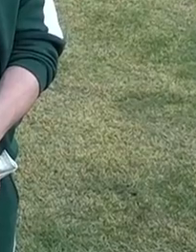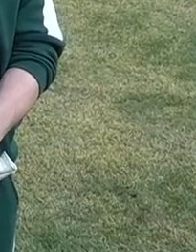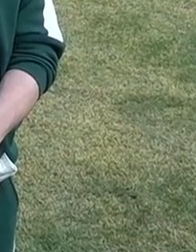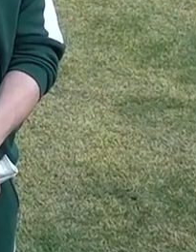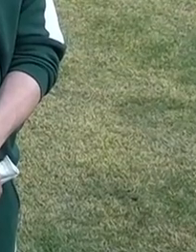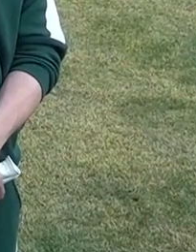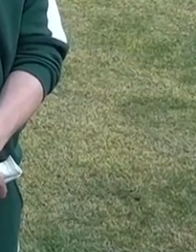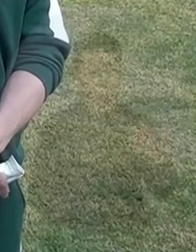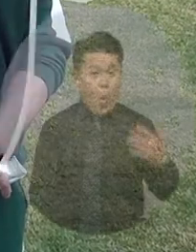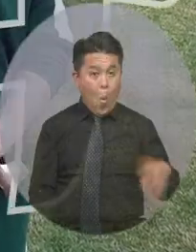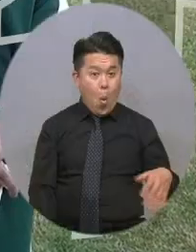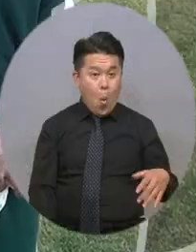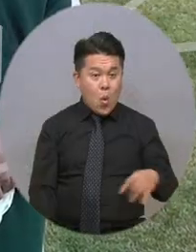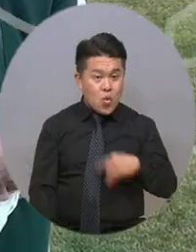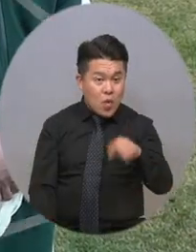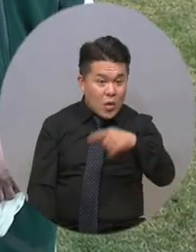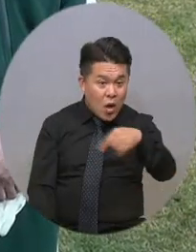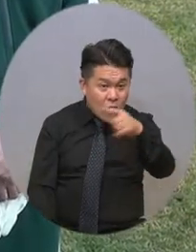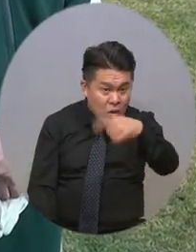오,